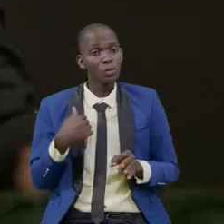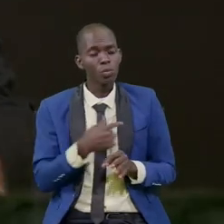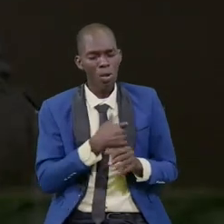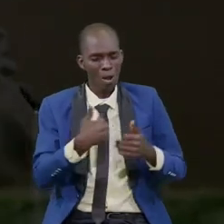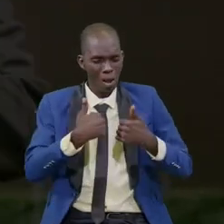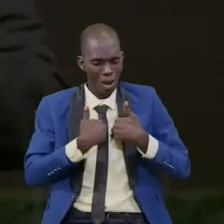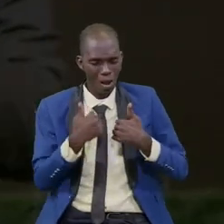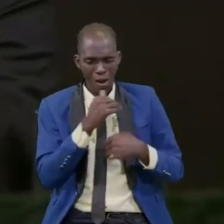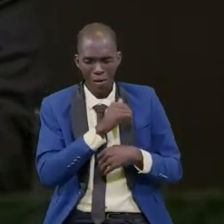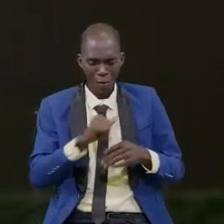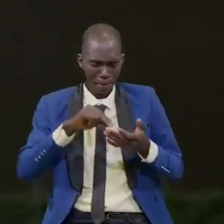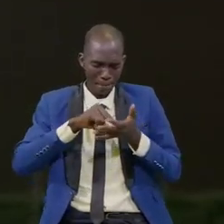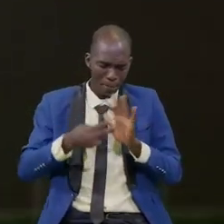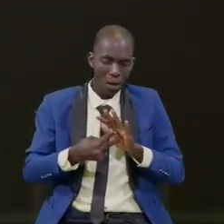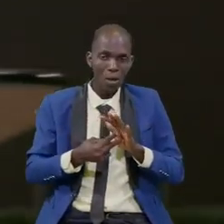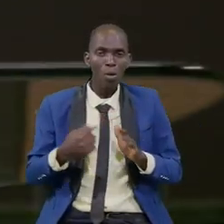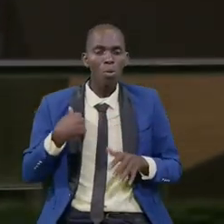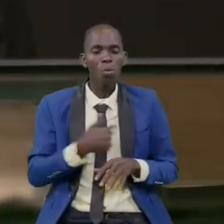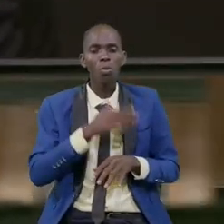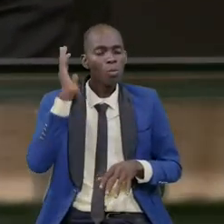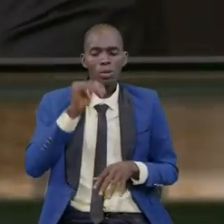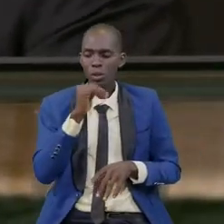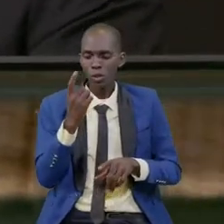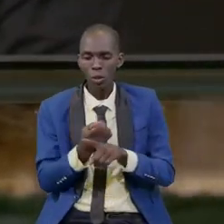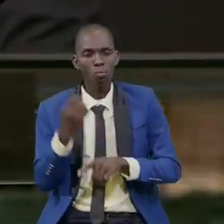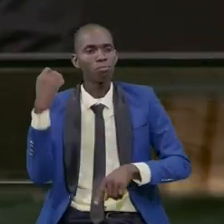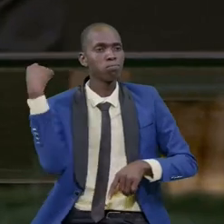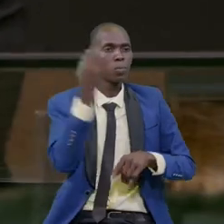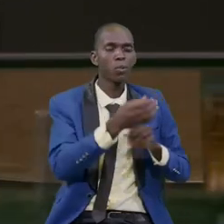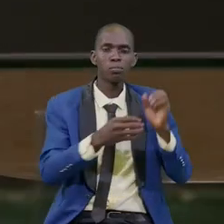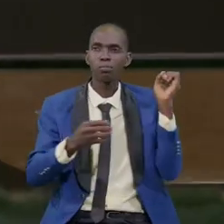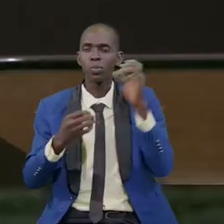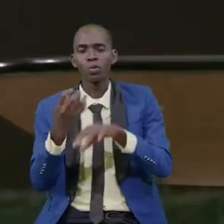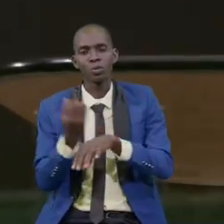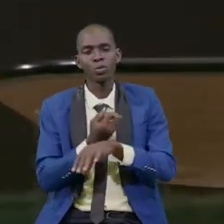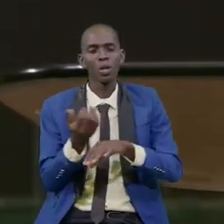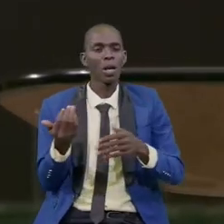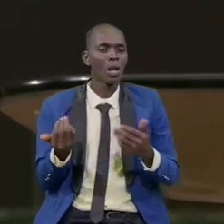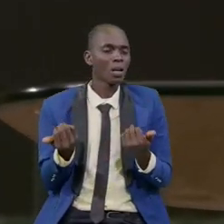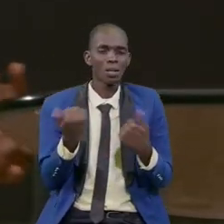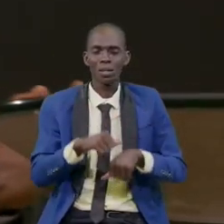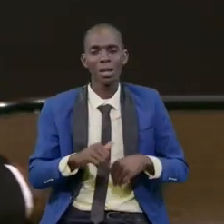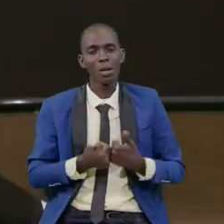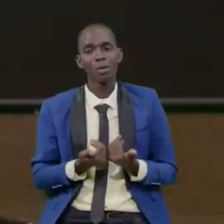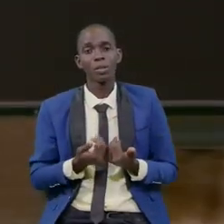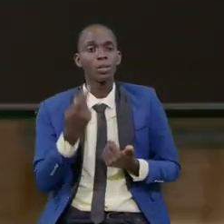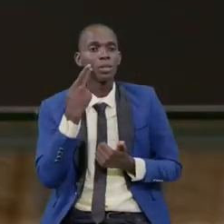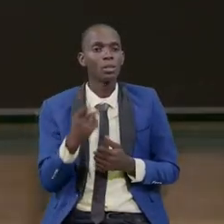réfléchis, si nous sommes déterminés, nous n'allons pas jeter des choses autour de nous.